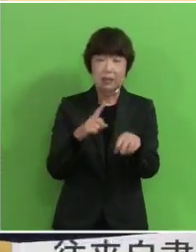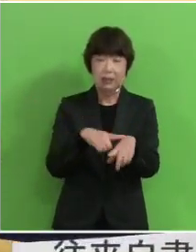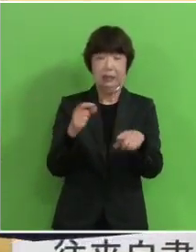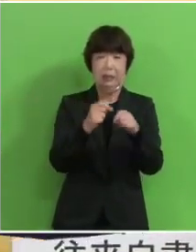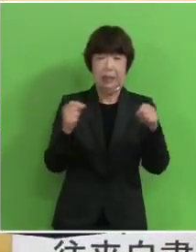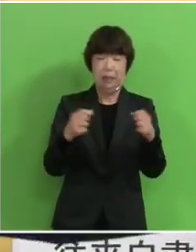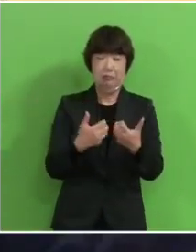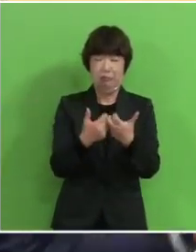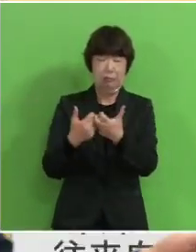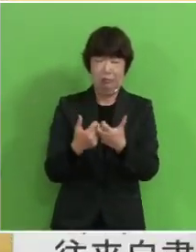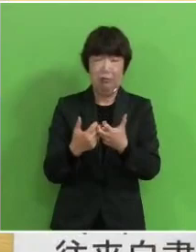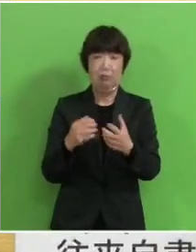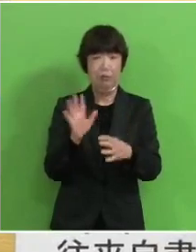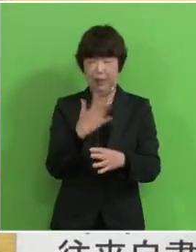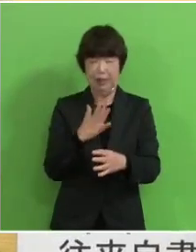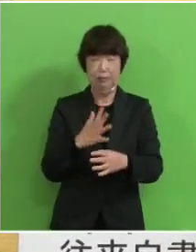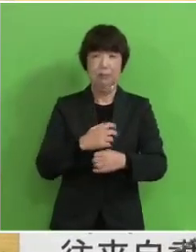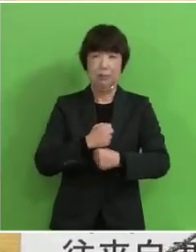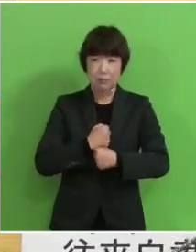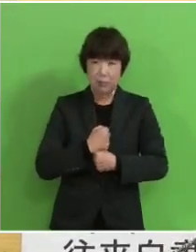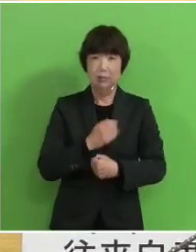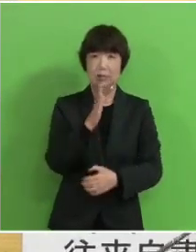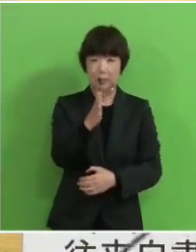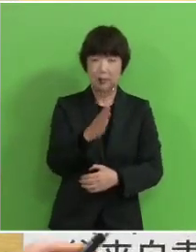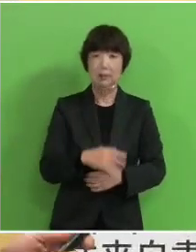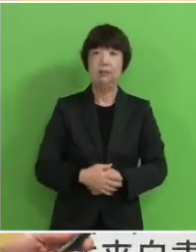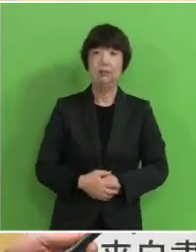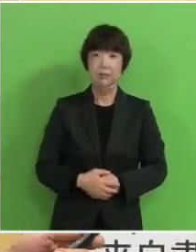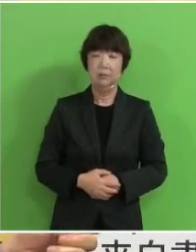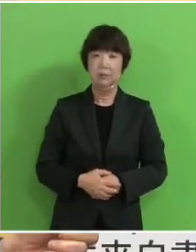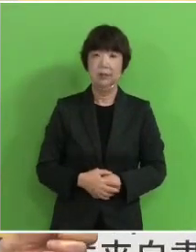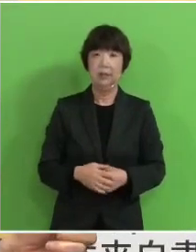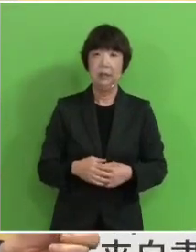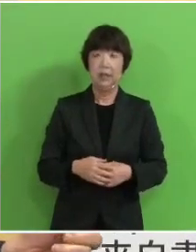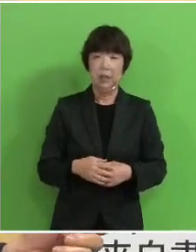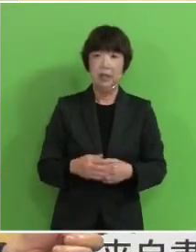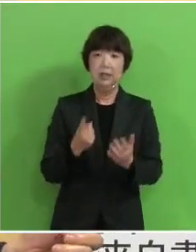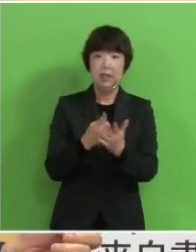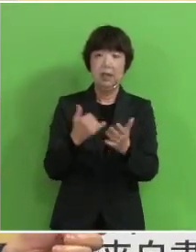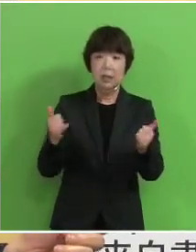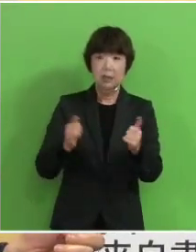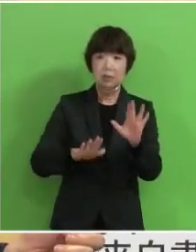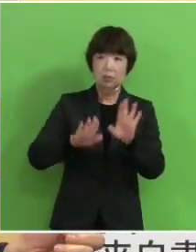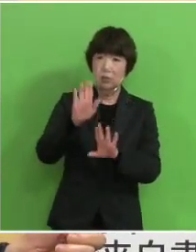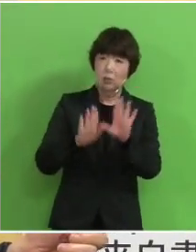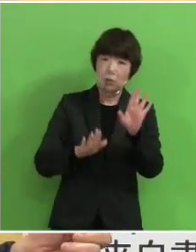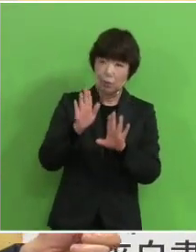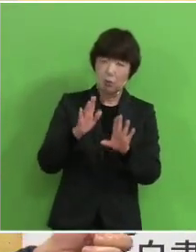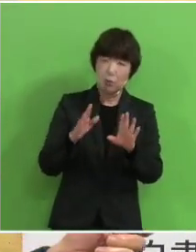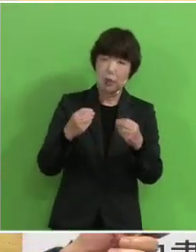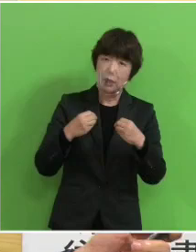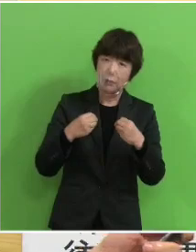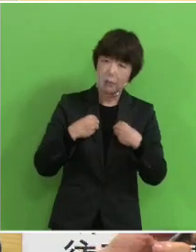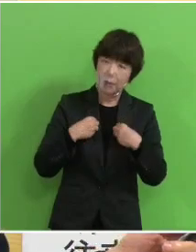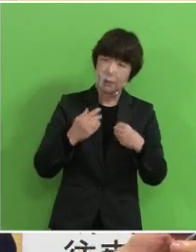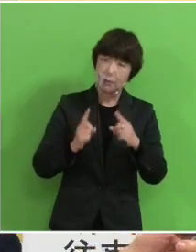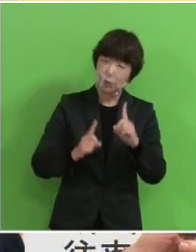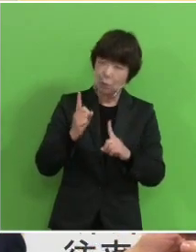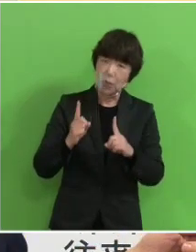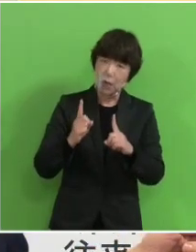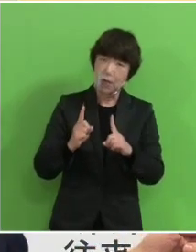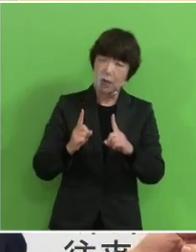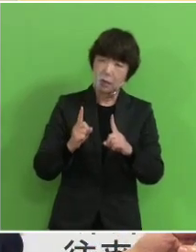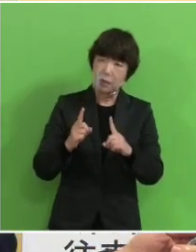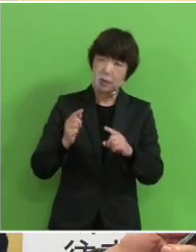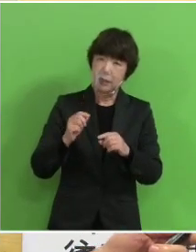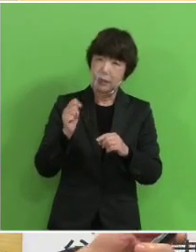避けるでお気を付けて下さいそれから参加者の体調とうとう感染リスクの高い行動があった